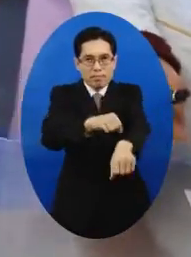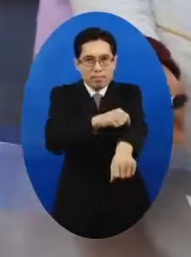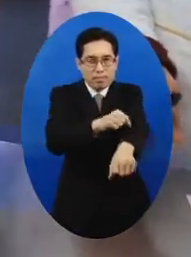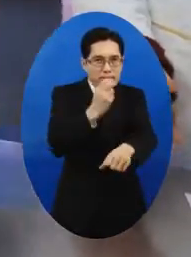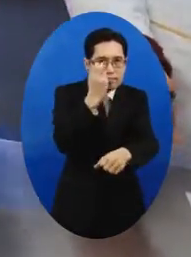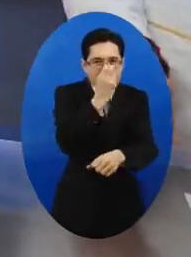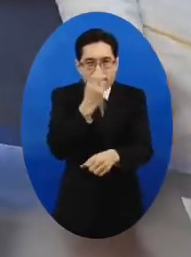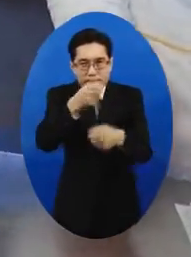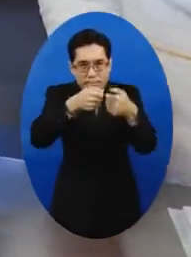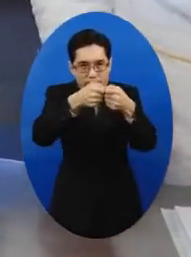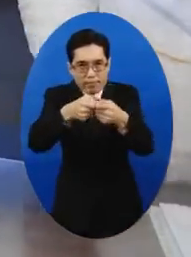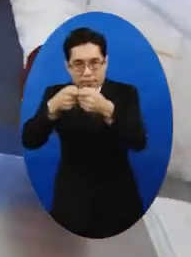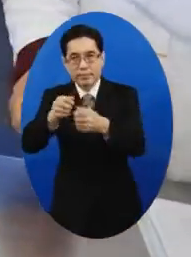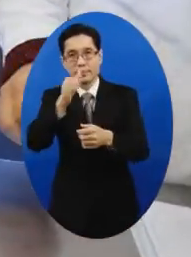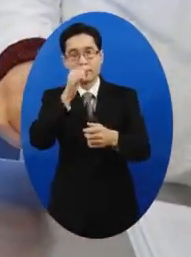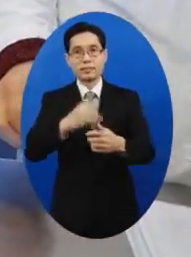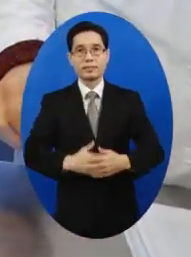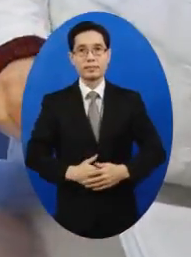실시했습니다